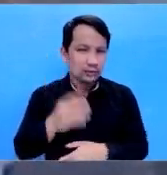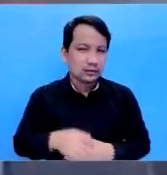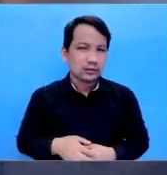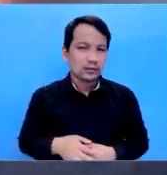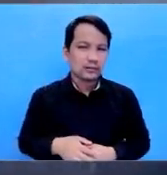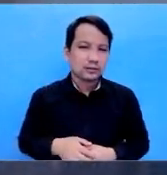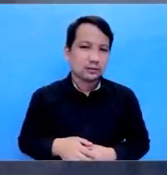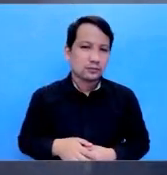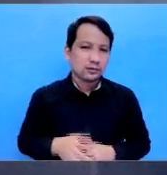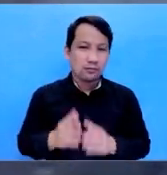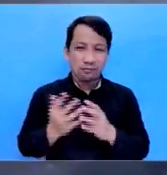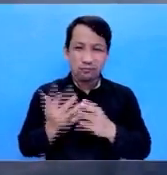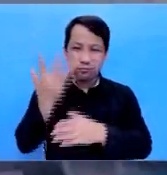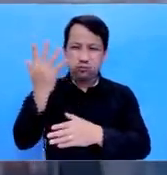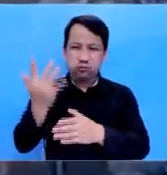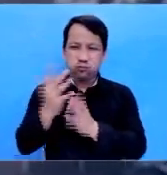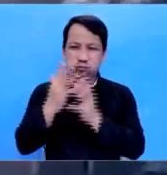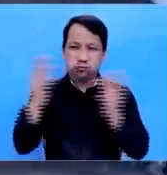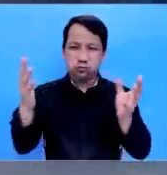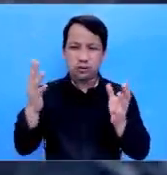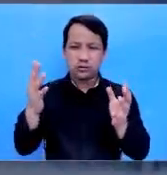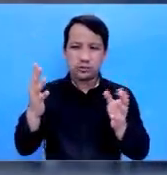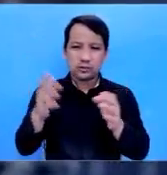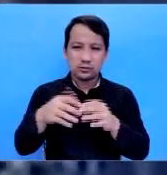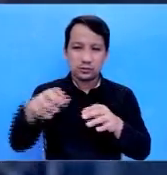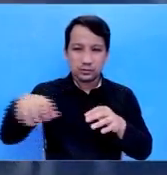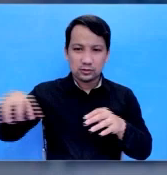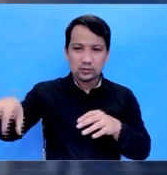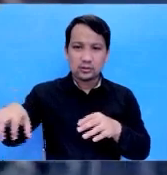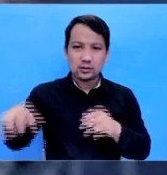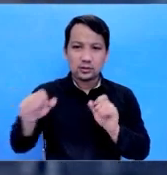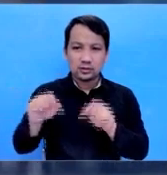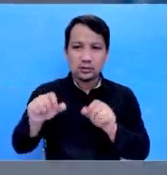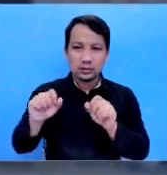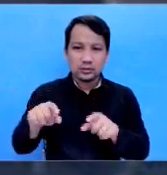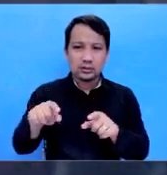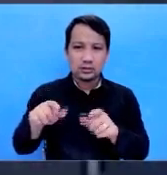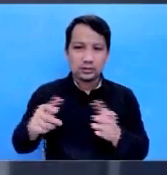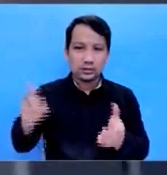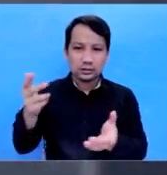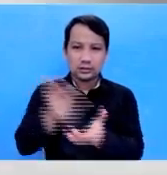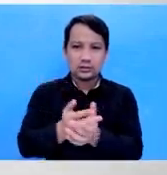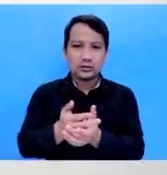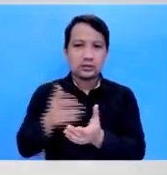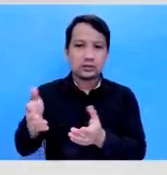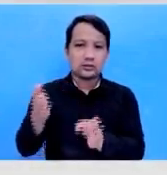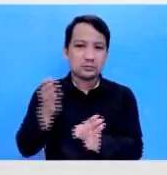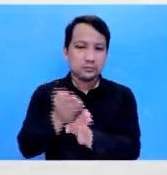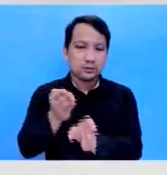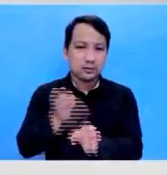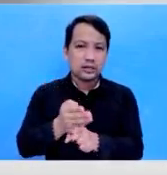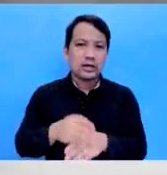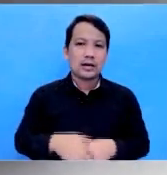Sa laki ng apoy, bahagyaring nadamay ang dalawang sari-sari store na nasa gilid lang ng bus.